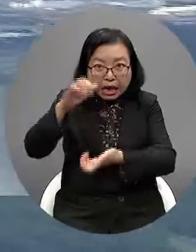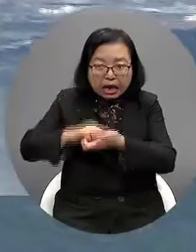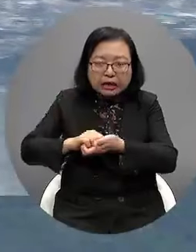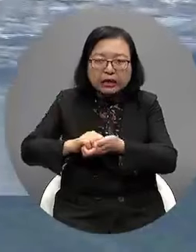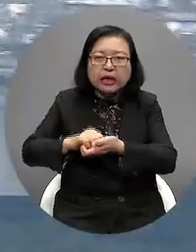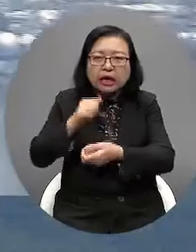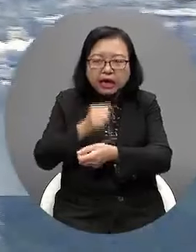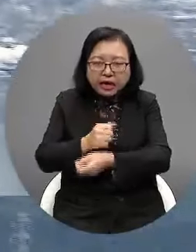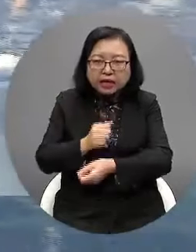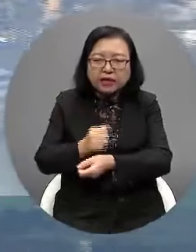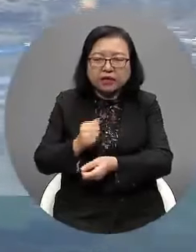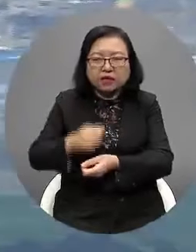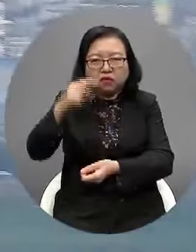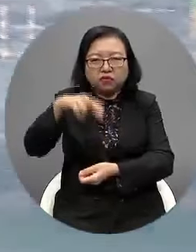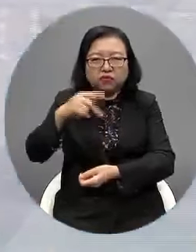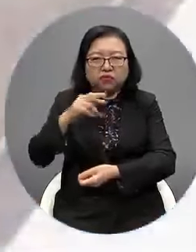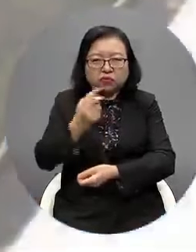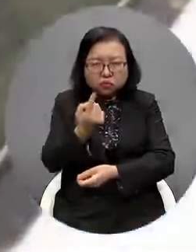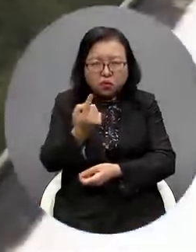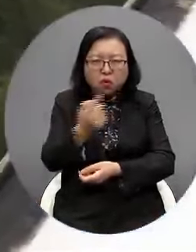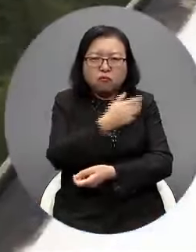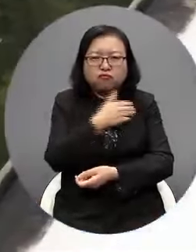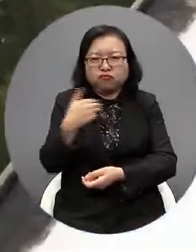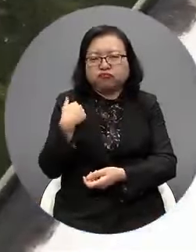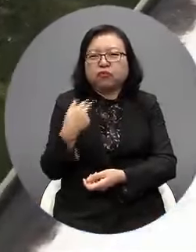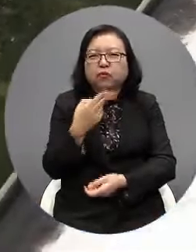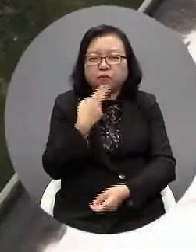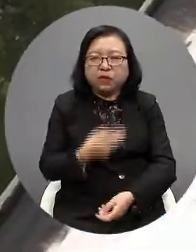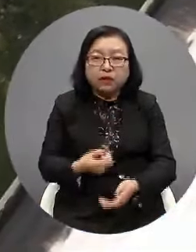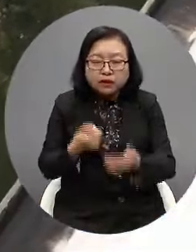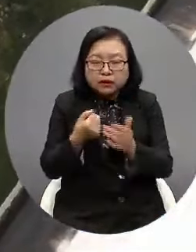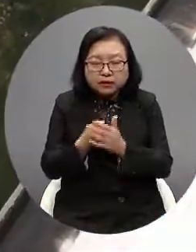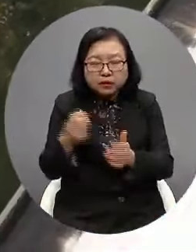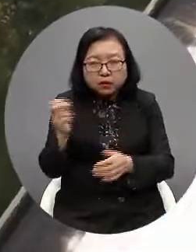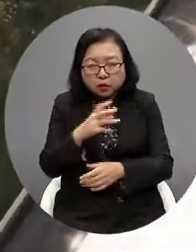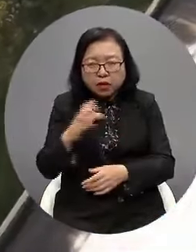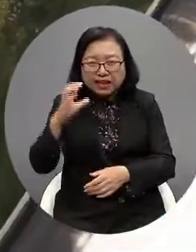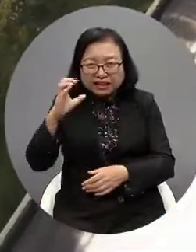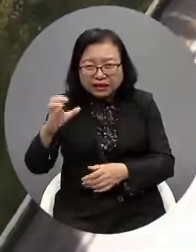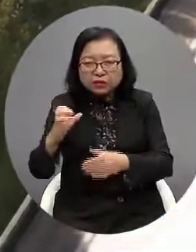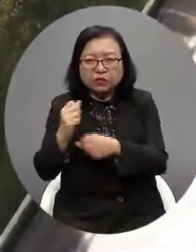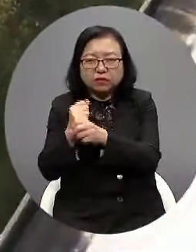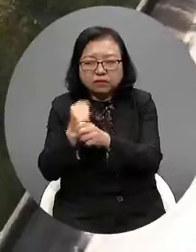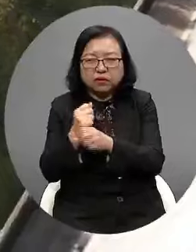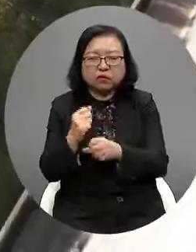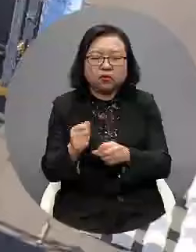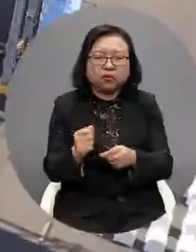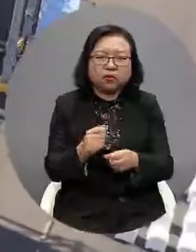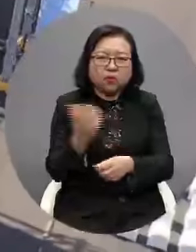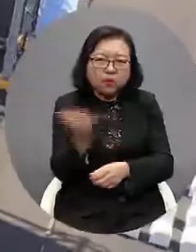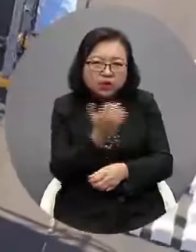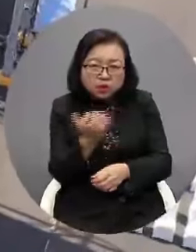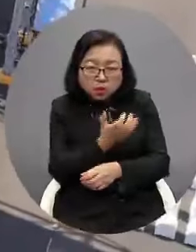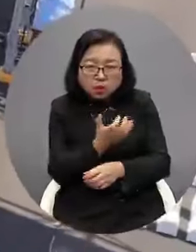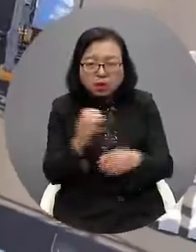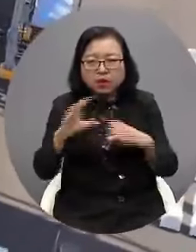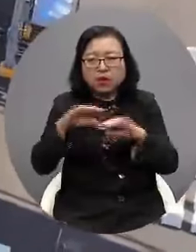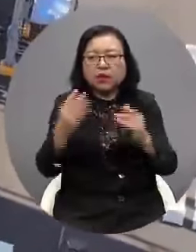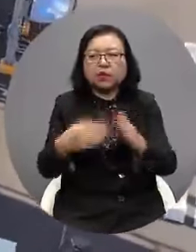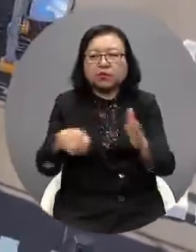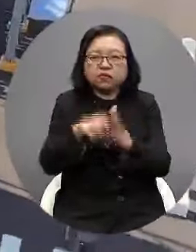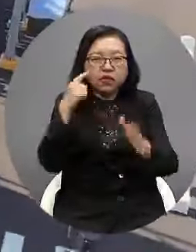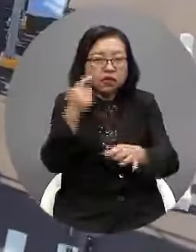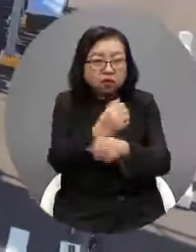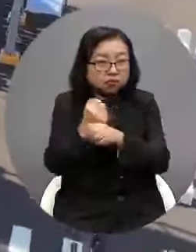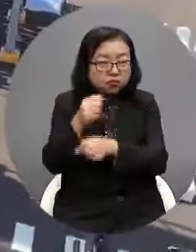수요도 감당하기 어려운 실정입니다. 이 같은 탄소 발생과 원료 이동 문제 등을 해소하기 위한 실증 단지가